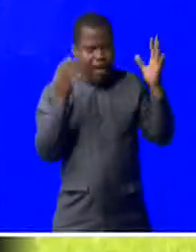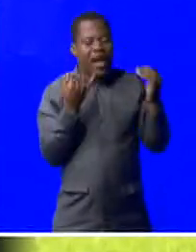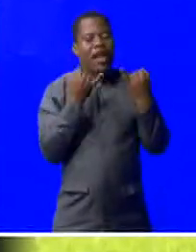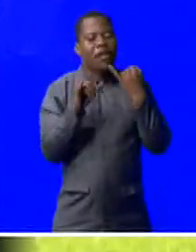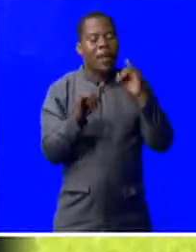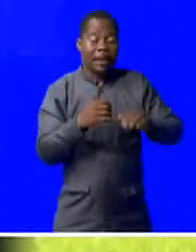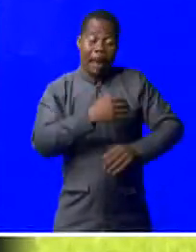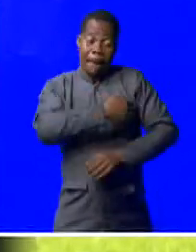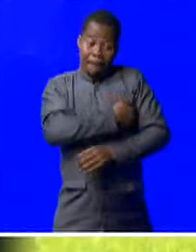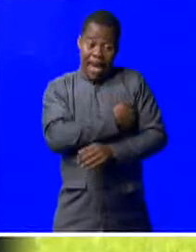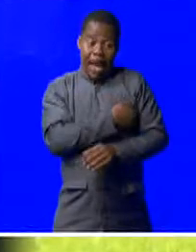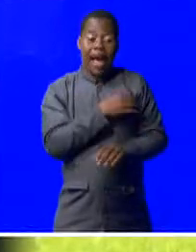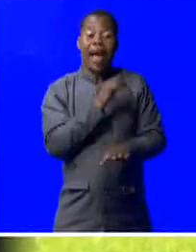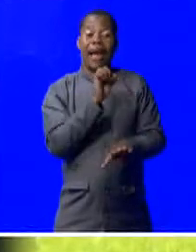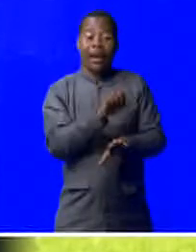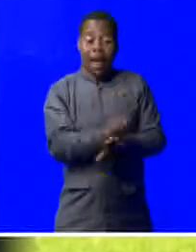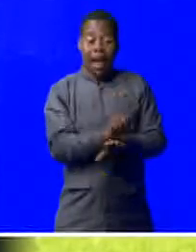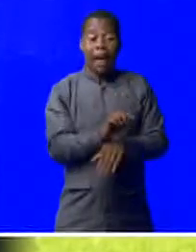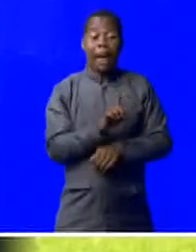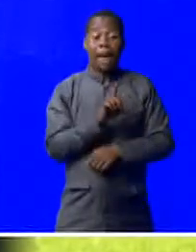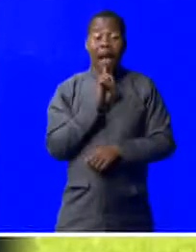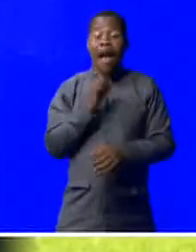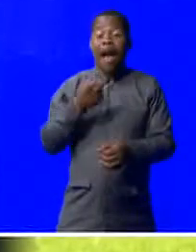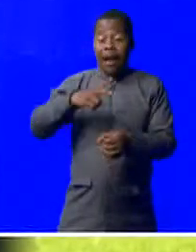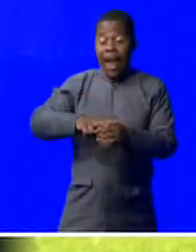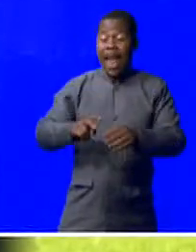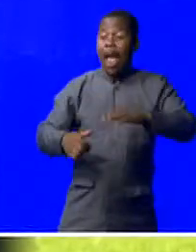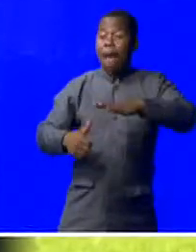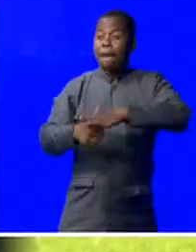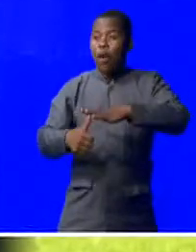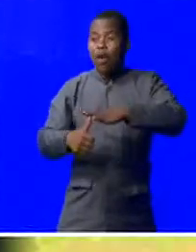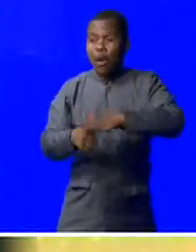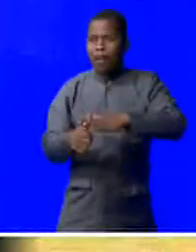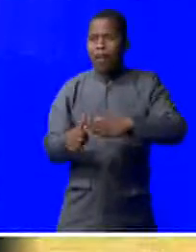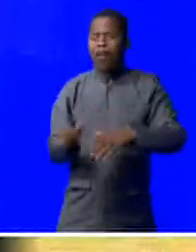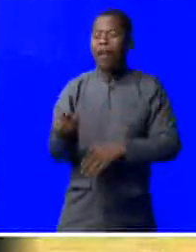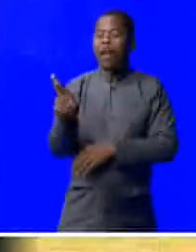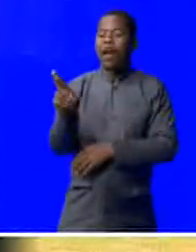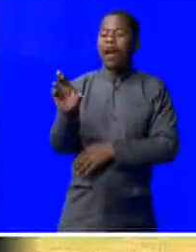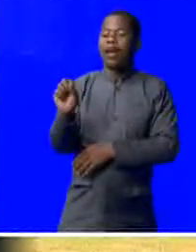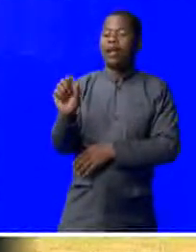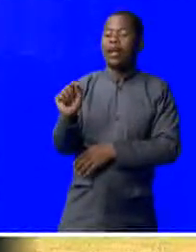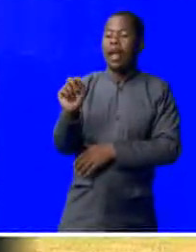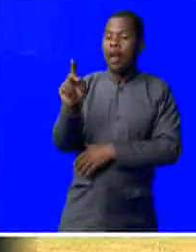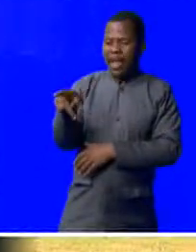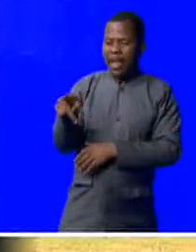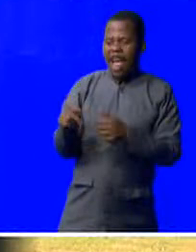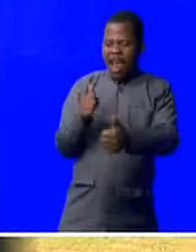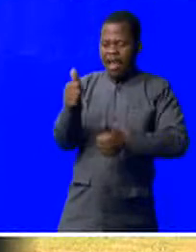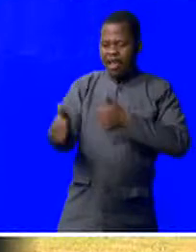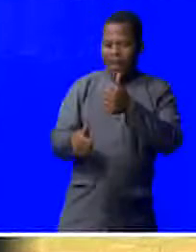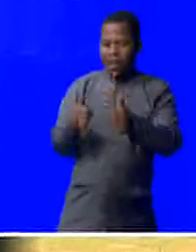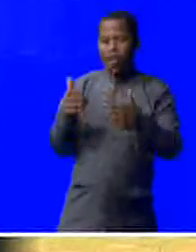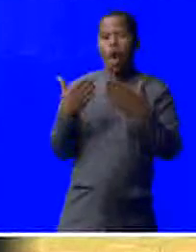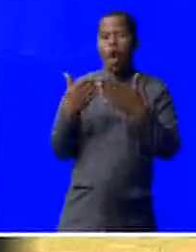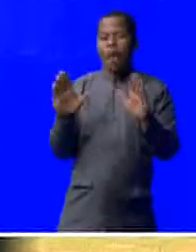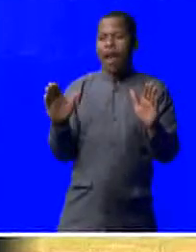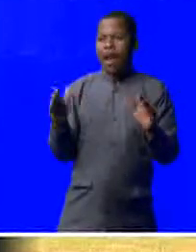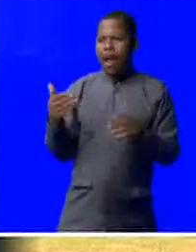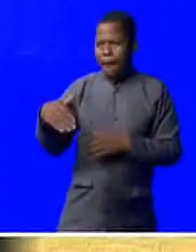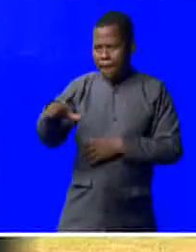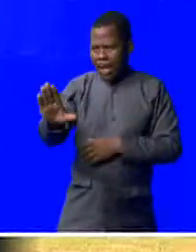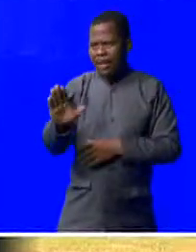Hulmand kepha ngicabanga lokuthi kumgcoka lokuthi sivule app le service kuthi kungabe siyo nje service kuphela